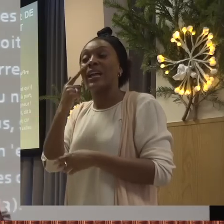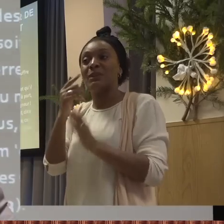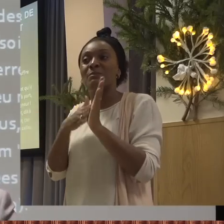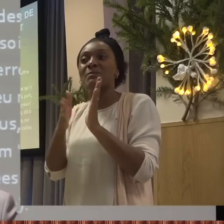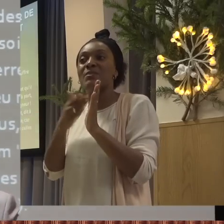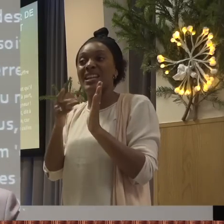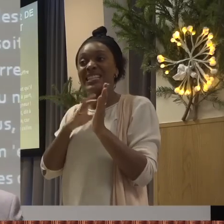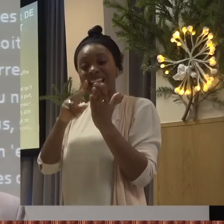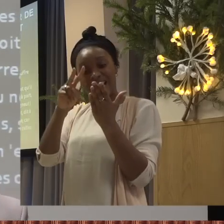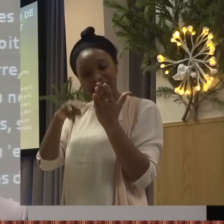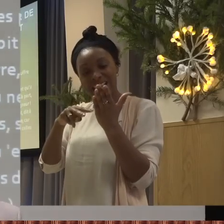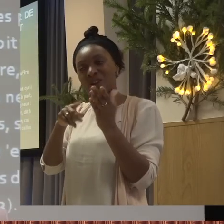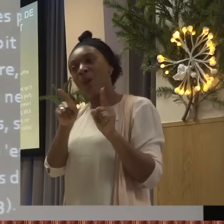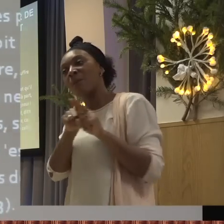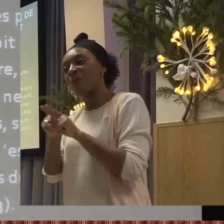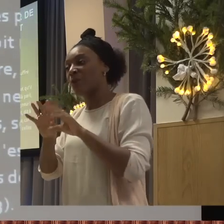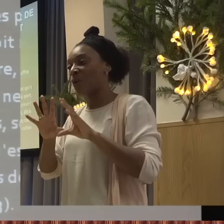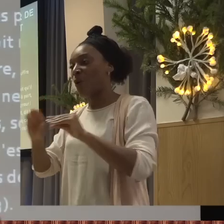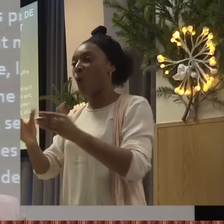dans les mots d'aujourd'hui.